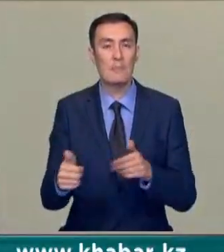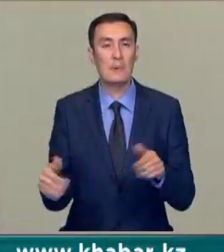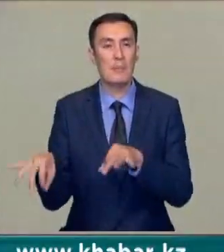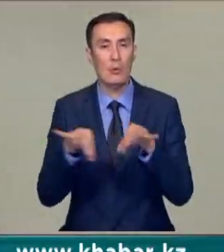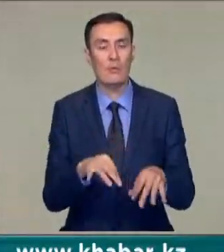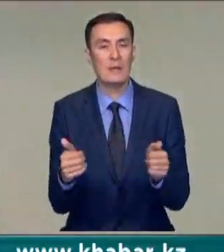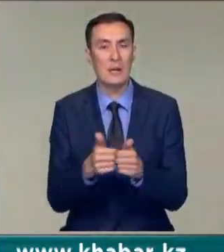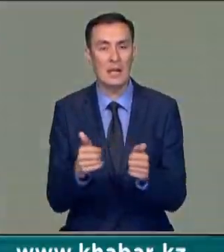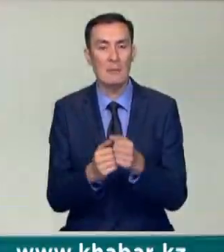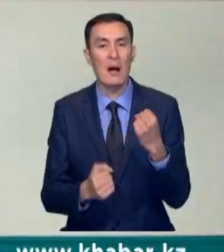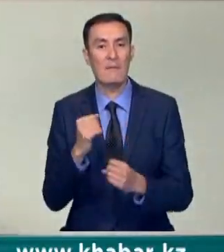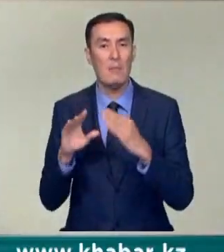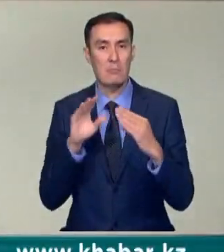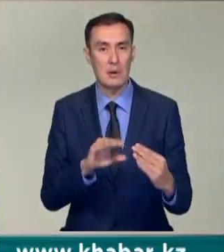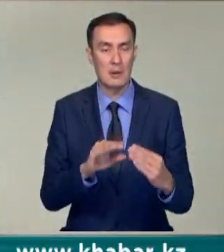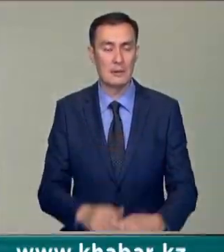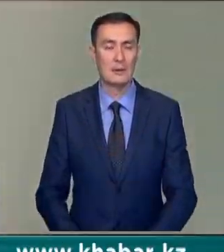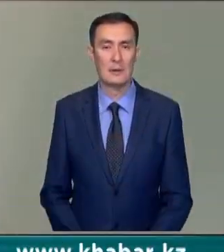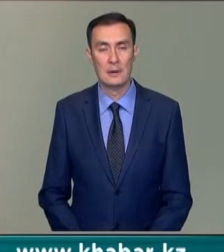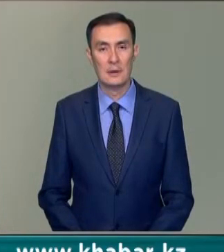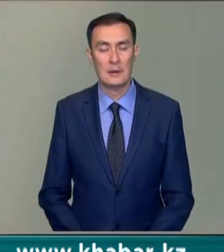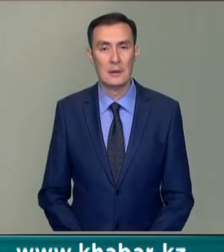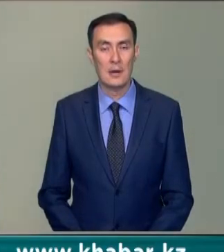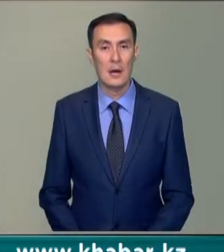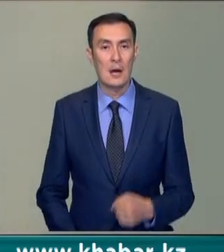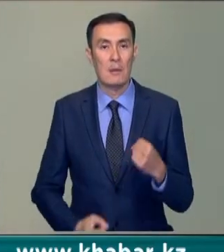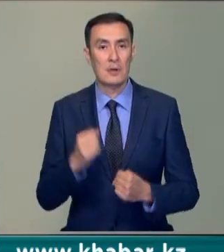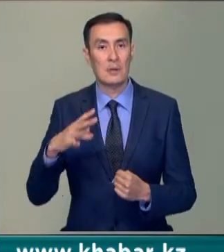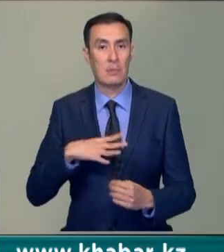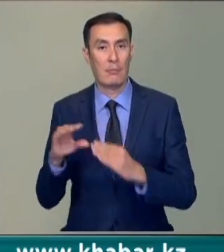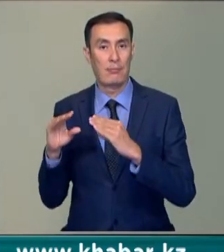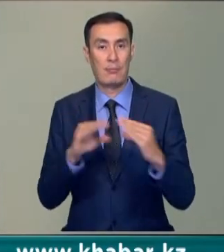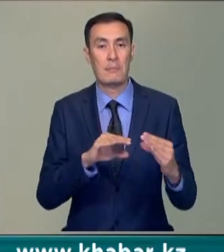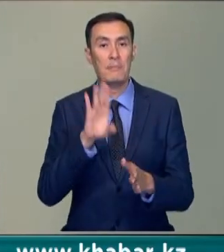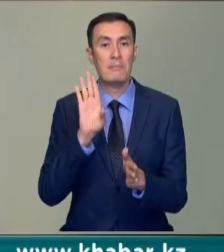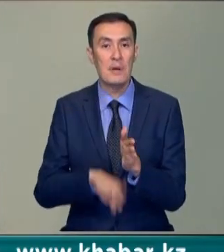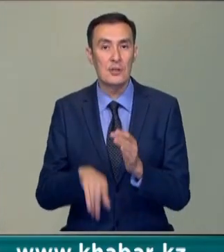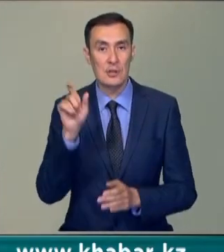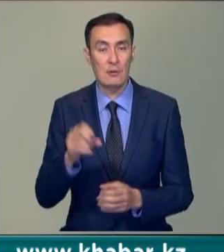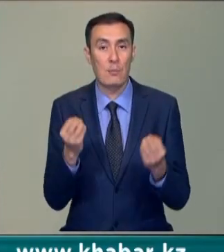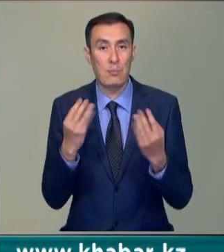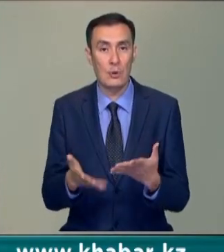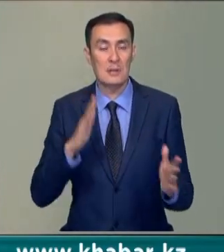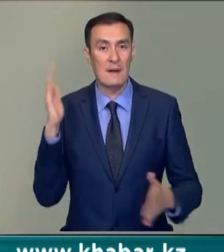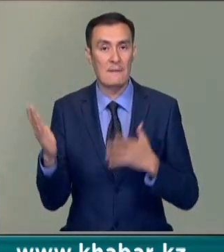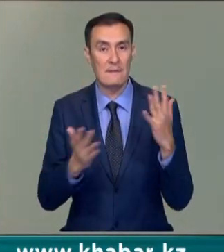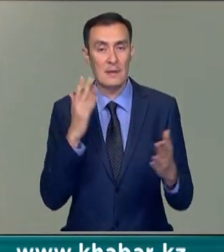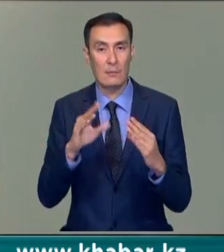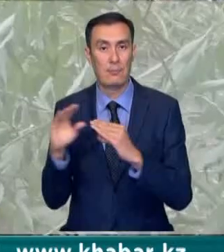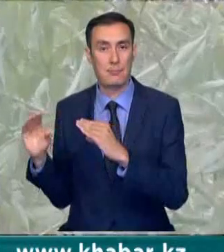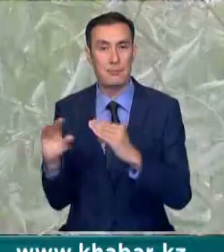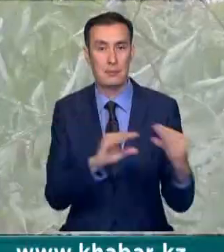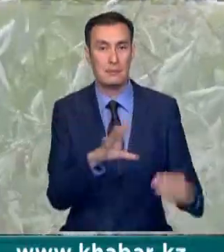припаркованный вдоль дороги автомобиль. Она вот едет, она без водителя. Просто ветром вот отсюда унесло